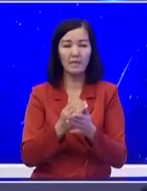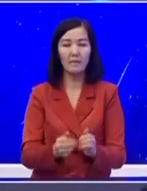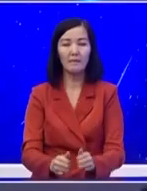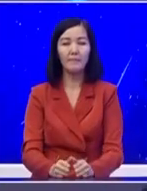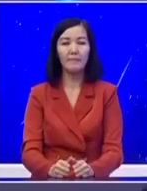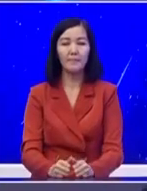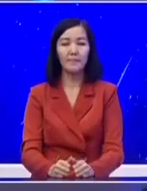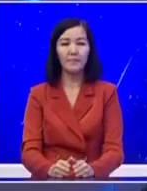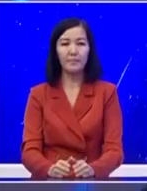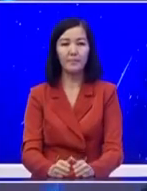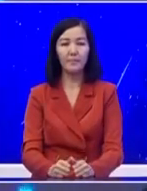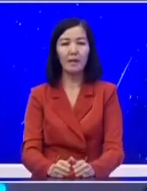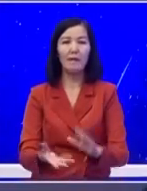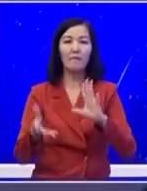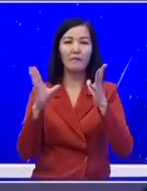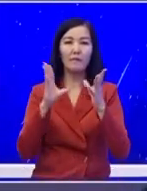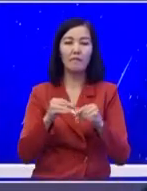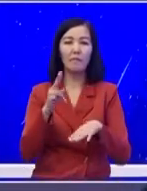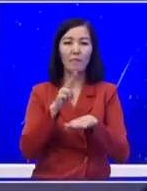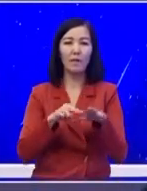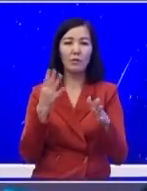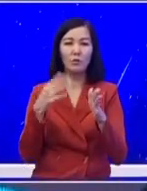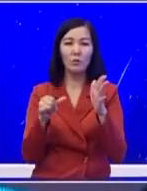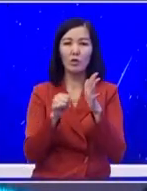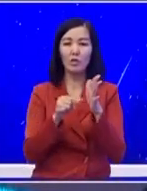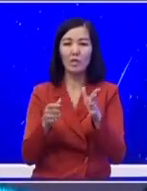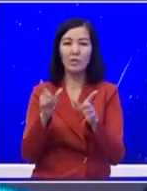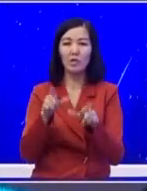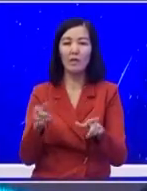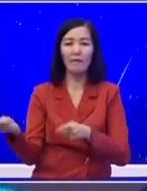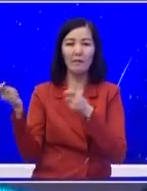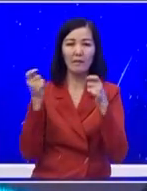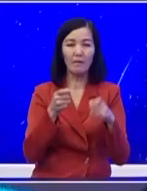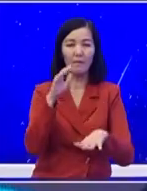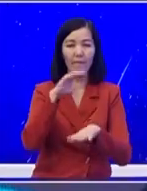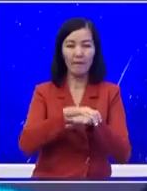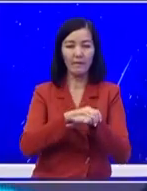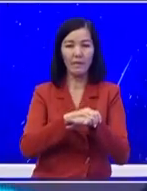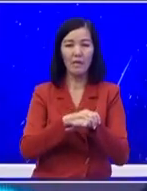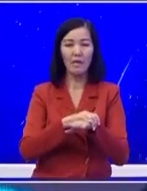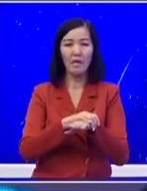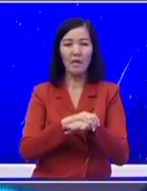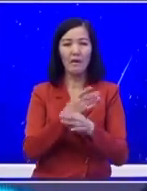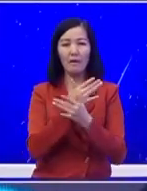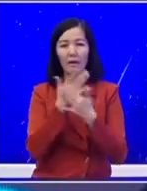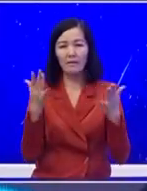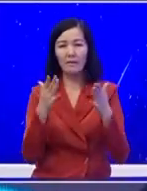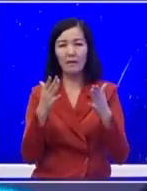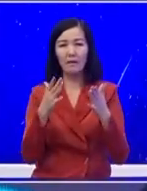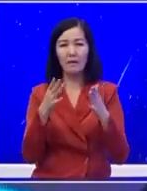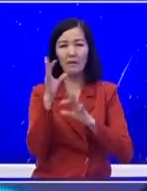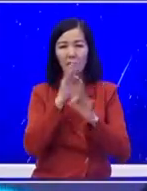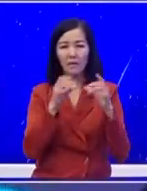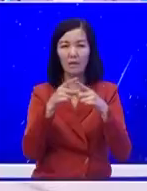июля в полицию доставлено 46 человек, у которых было изъято 20 884 упаковки лекарственных средств, в том